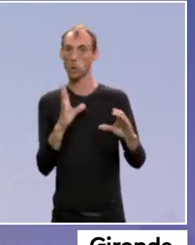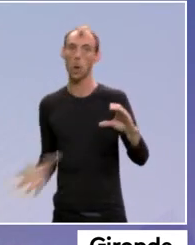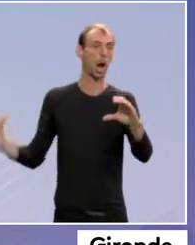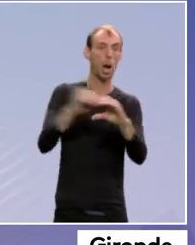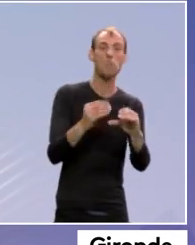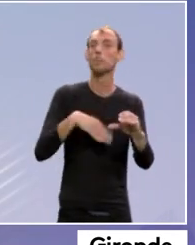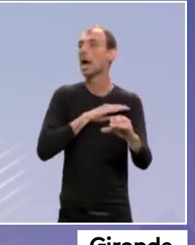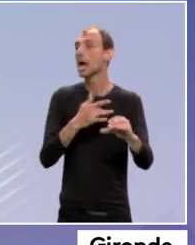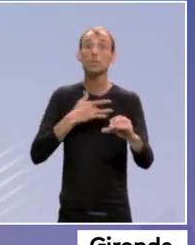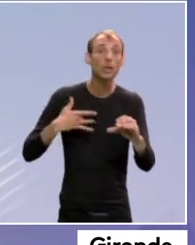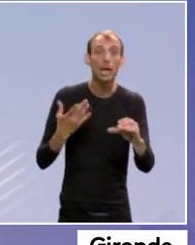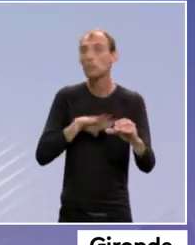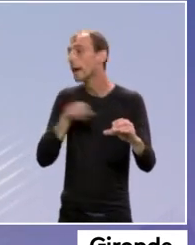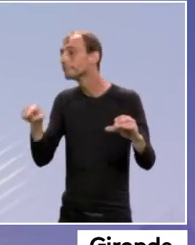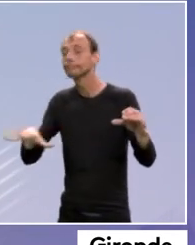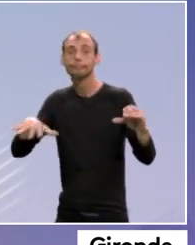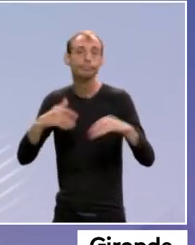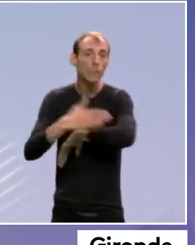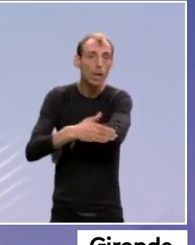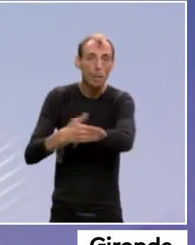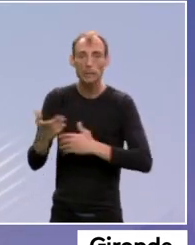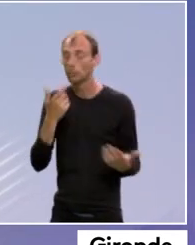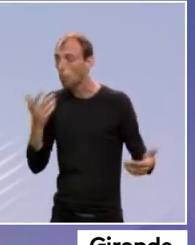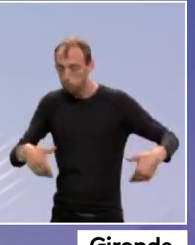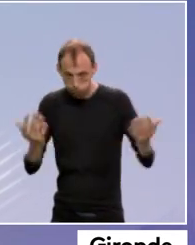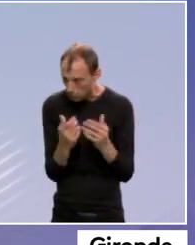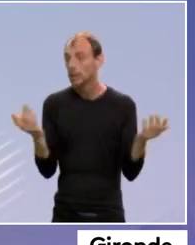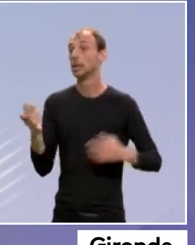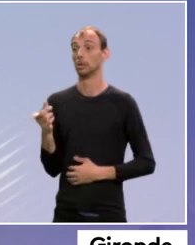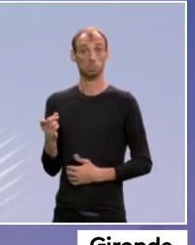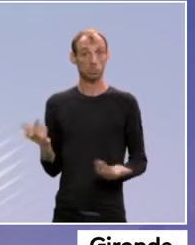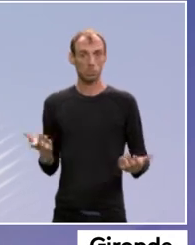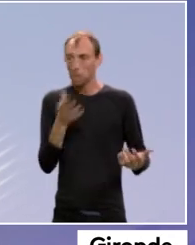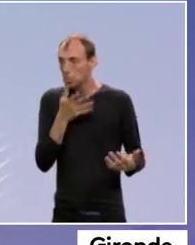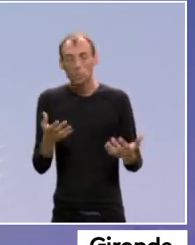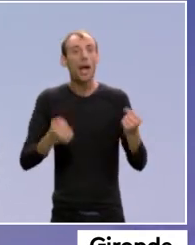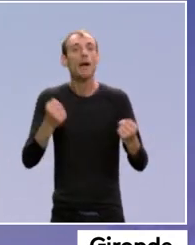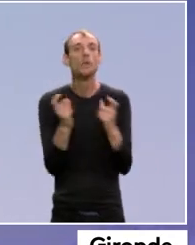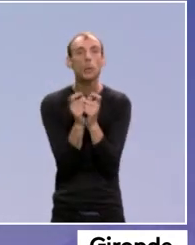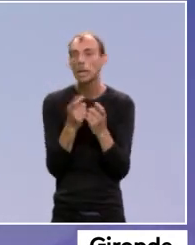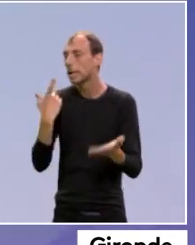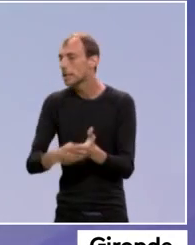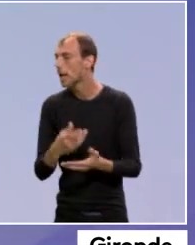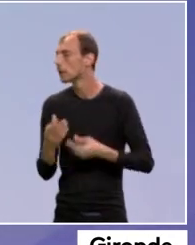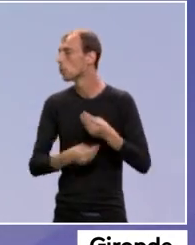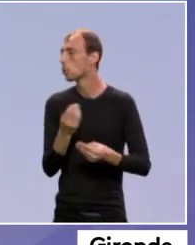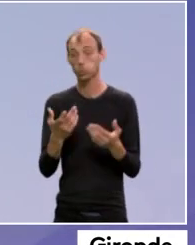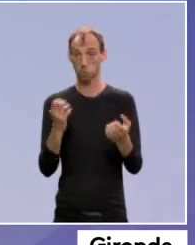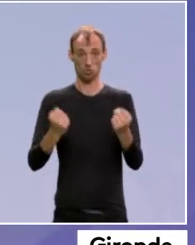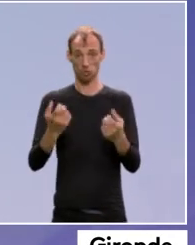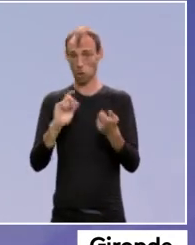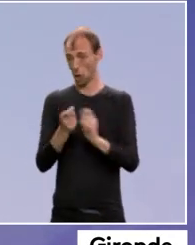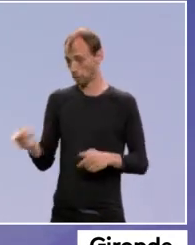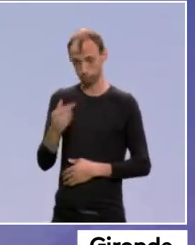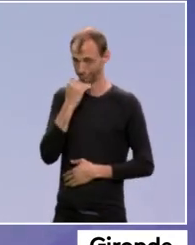de santé parce que en l'absence de médecins dans les dans la ruralité et qui n'ont pas les moyens éventuellement de s'acheter à une voiture électrique et qui n'ont pas les moyens de changer de voiture ont